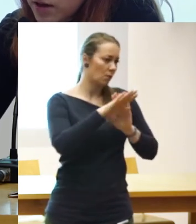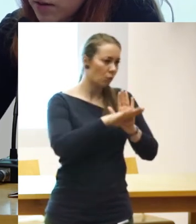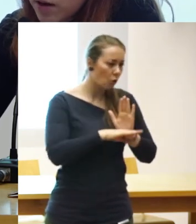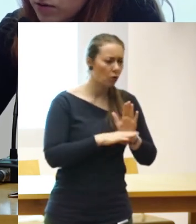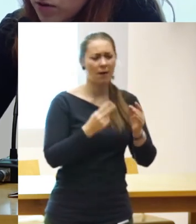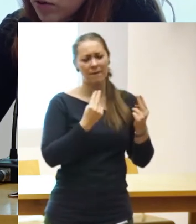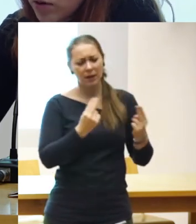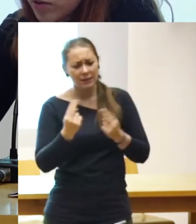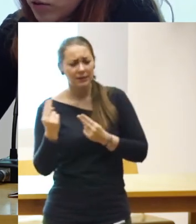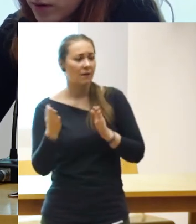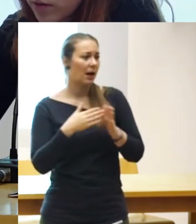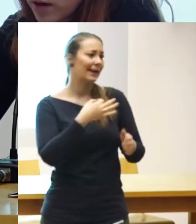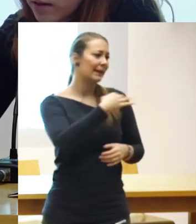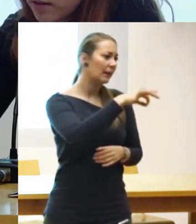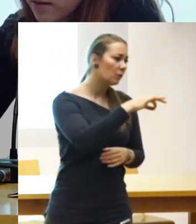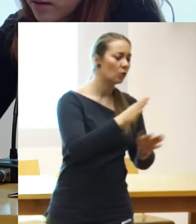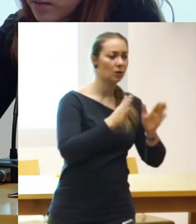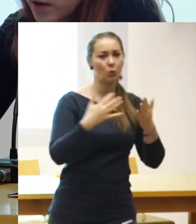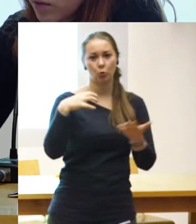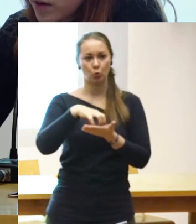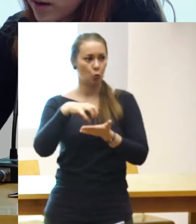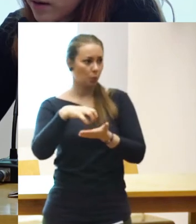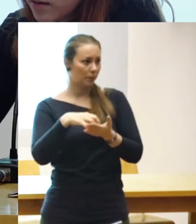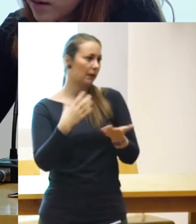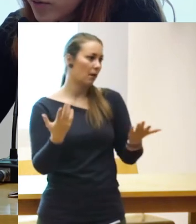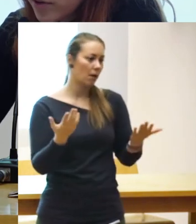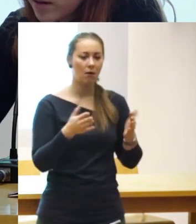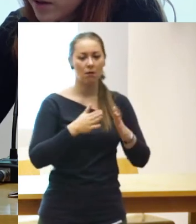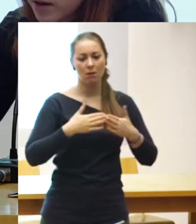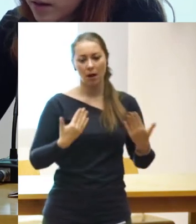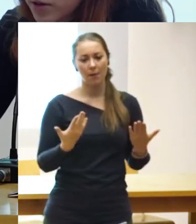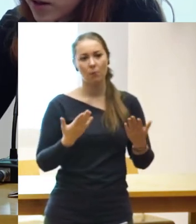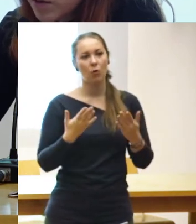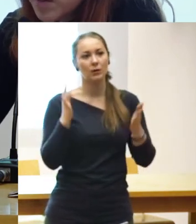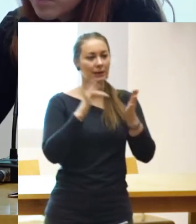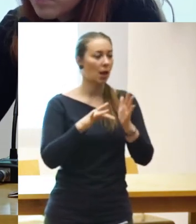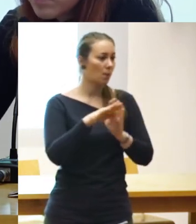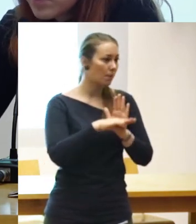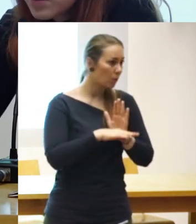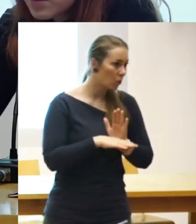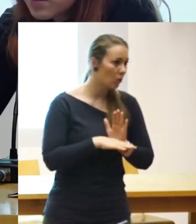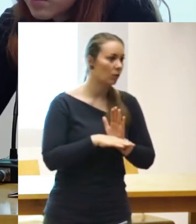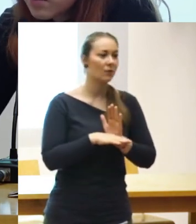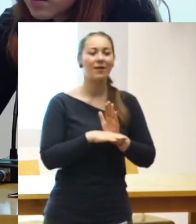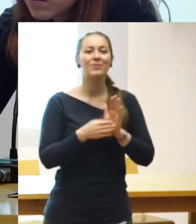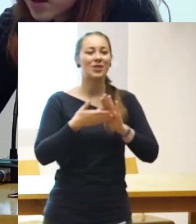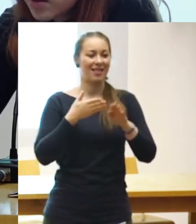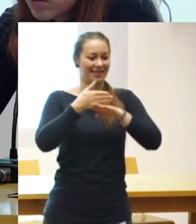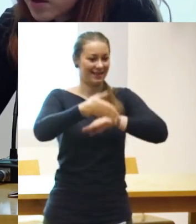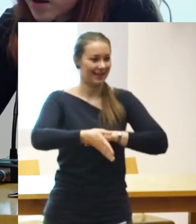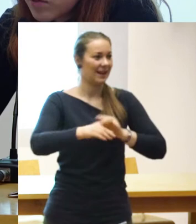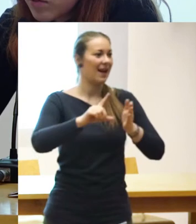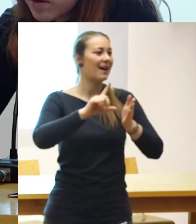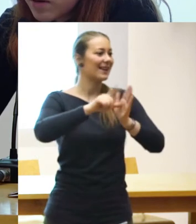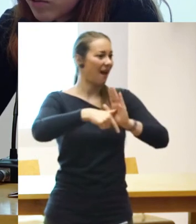různé výstavy, ať už solo nebo skupinové, nebo i ten program, kdy představujeme místní